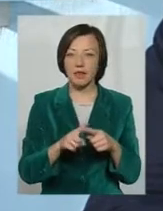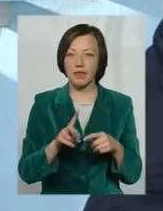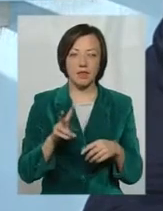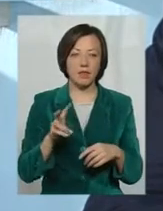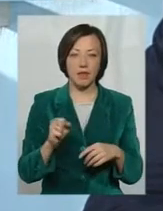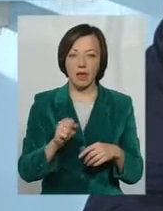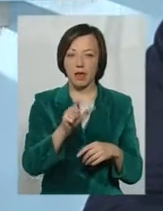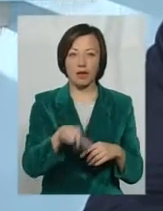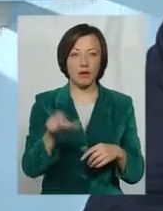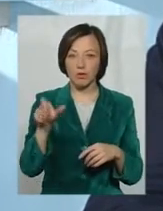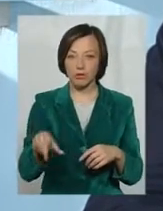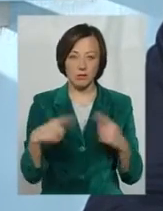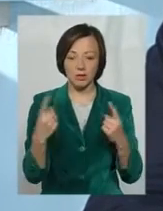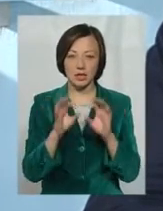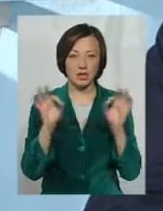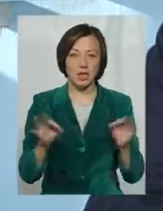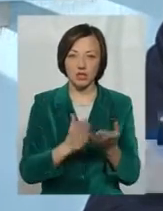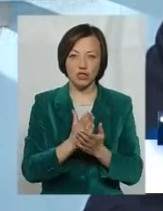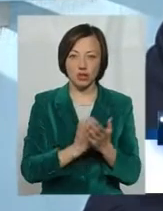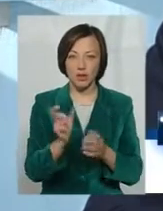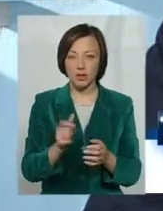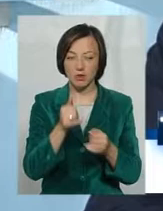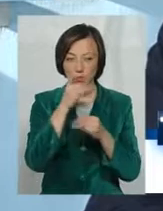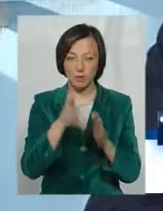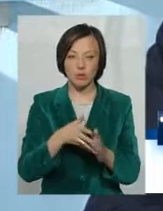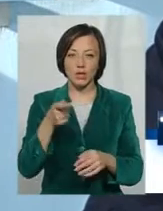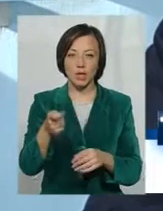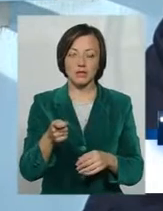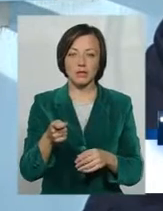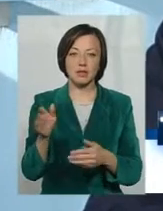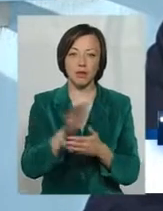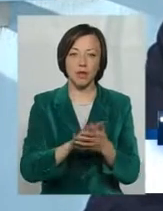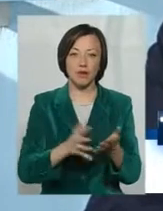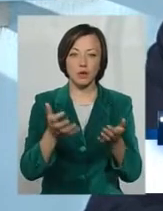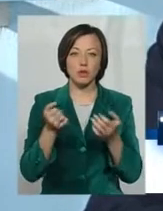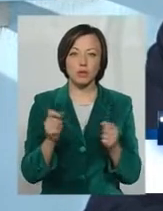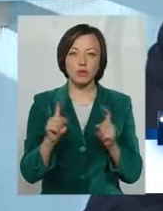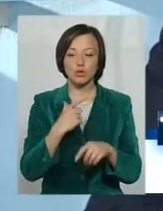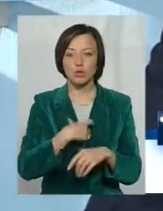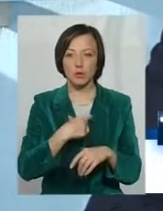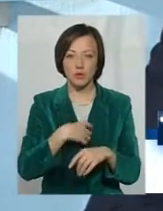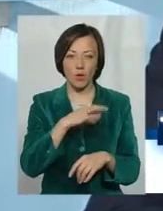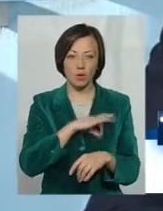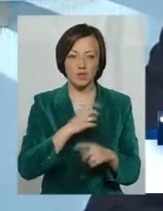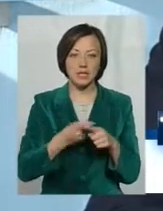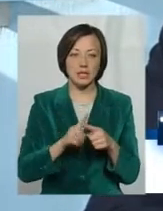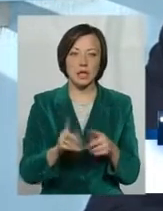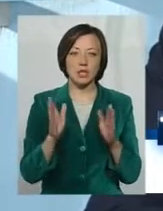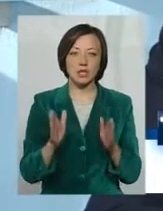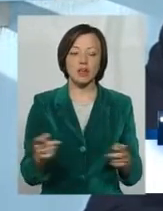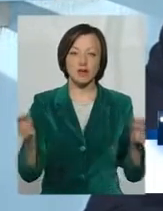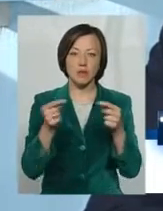фізичні особи, тобто ніякий чиновник не може подати заявку і отримати там щось собі в користування. Це лише